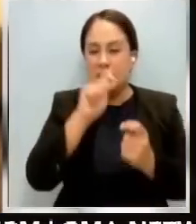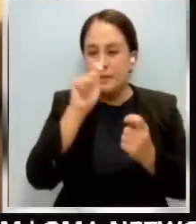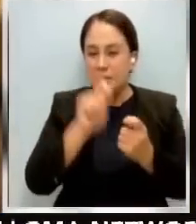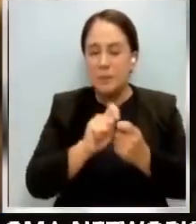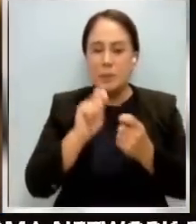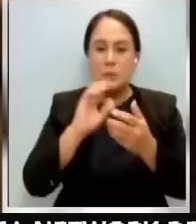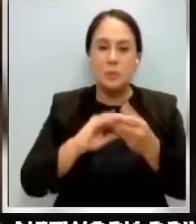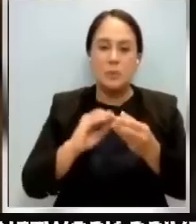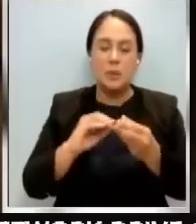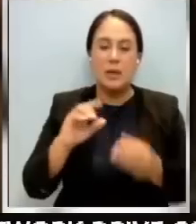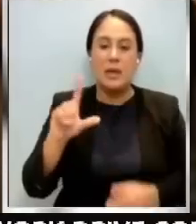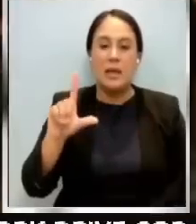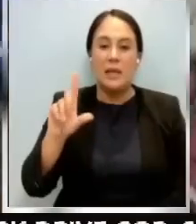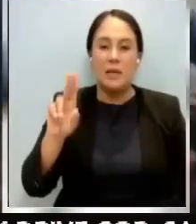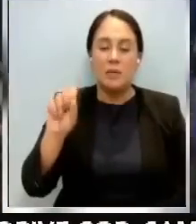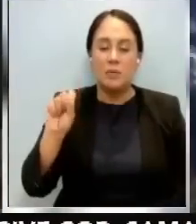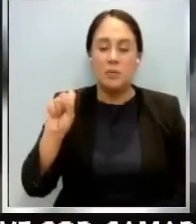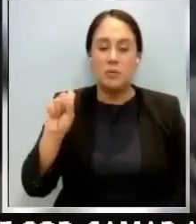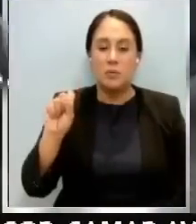Nulat ngayong araw.